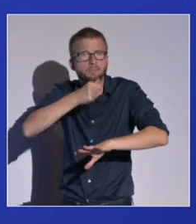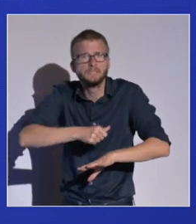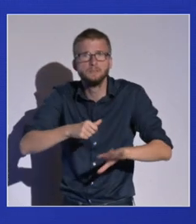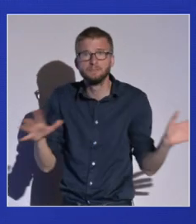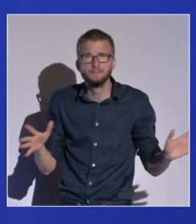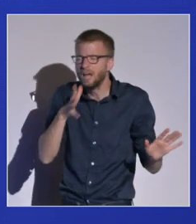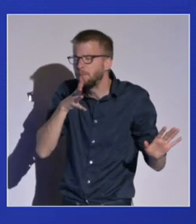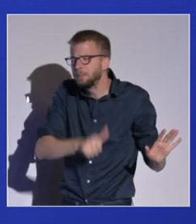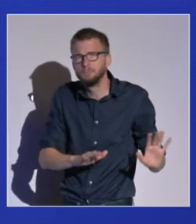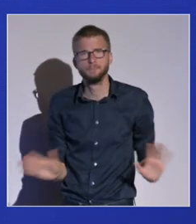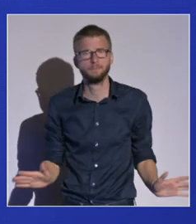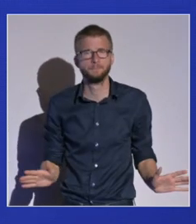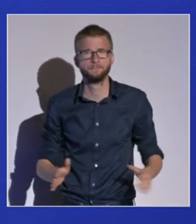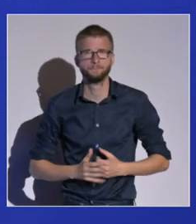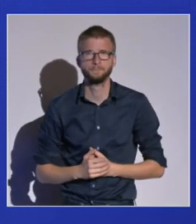impossible.